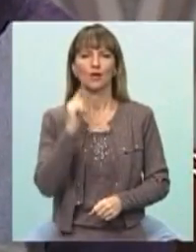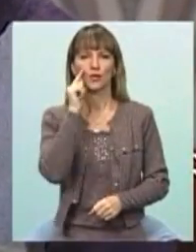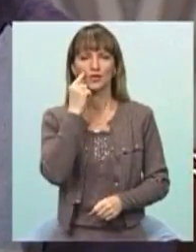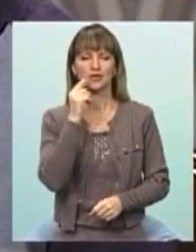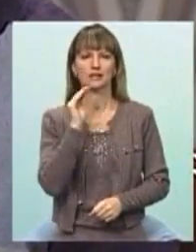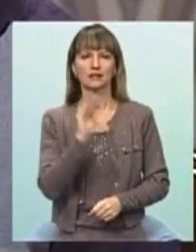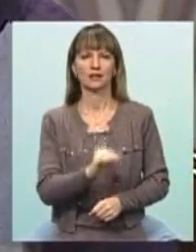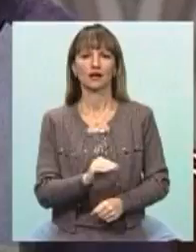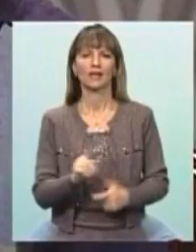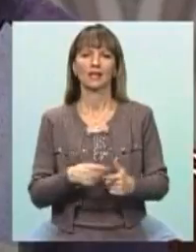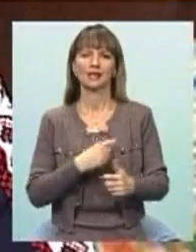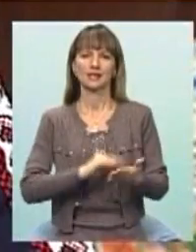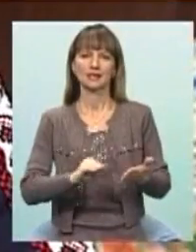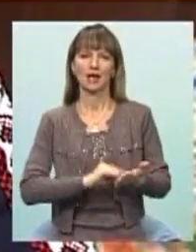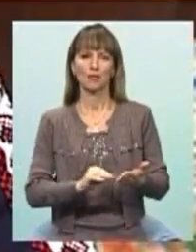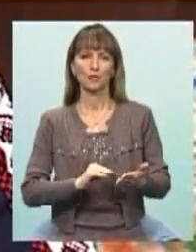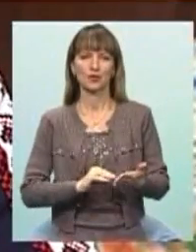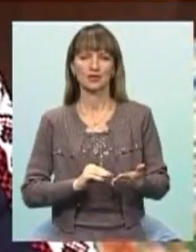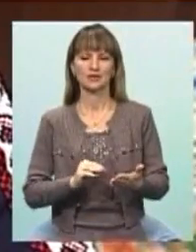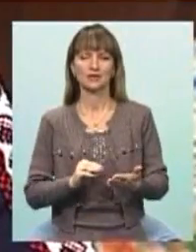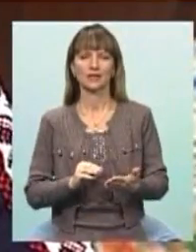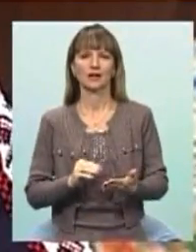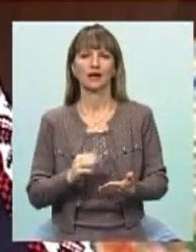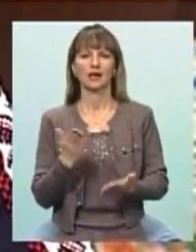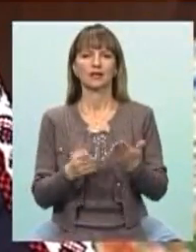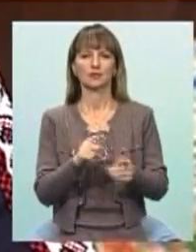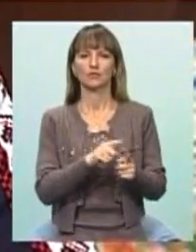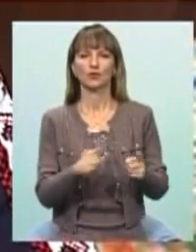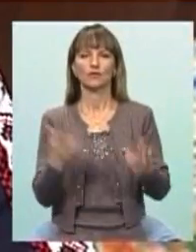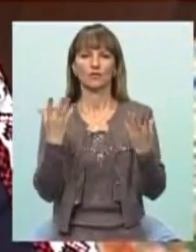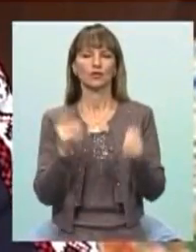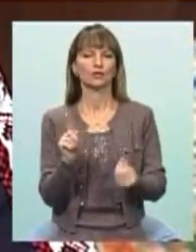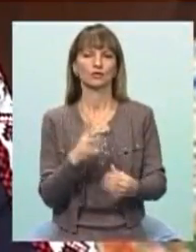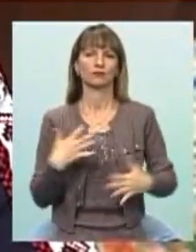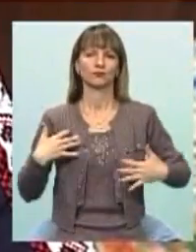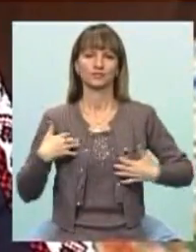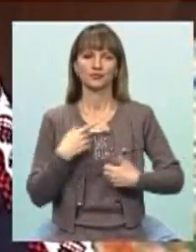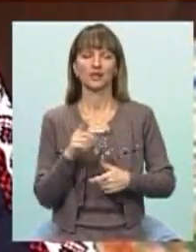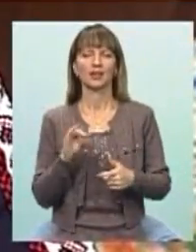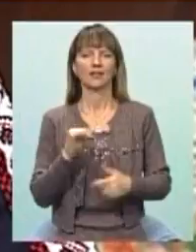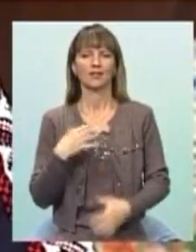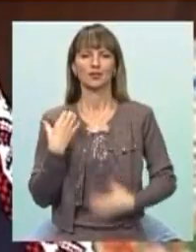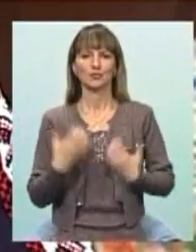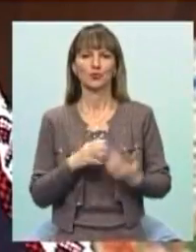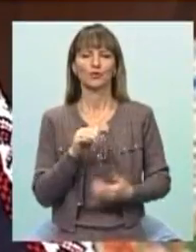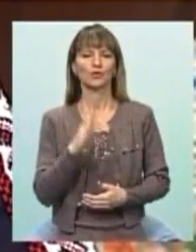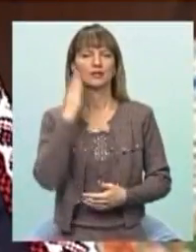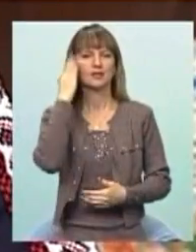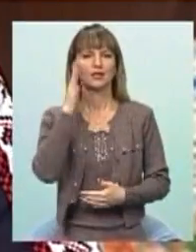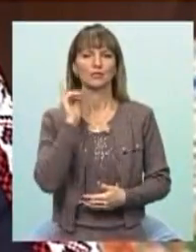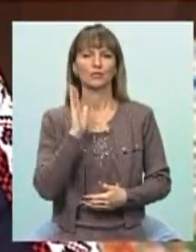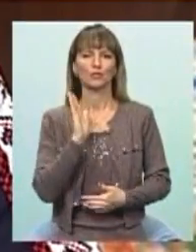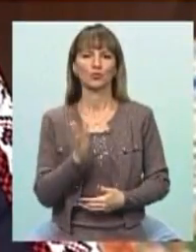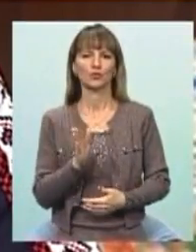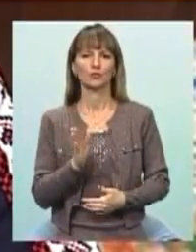оцінка або запис. Тобто, якщо ти впродовж дня чимось засмутився або там хвилювався, то будуть сниститися якісь